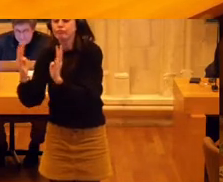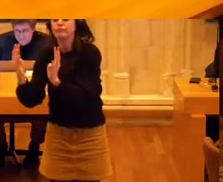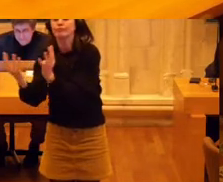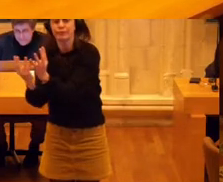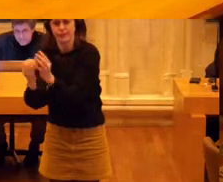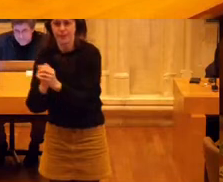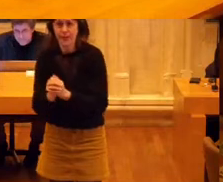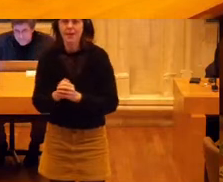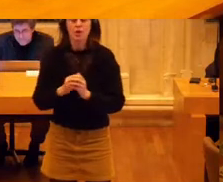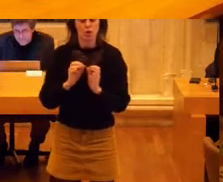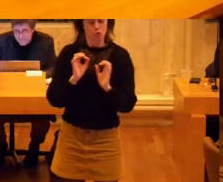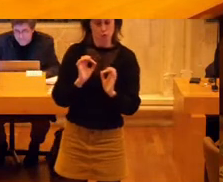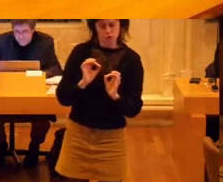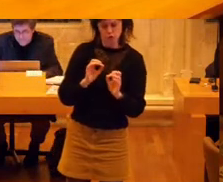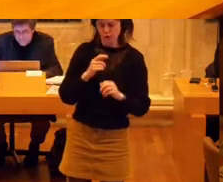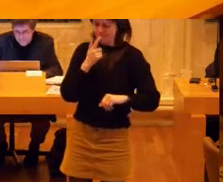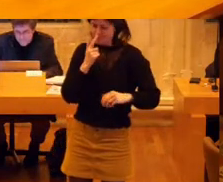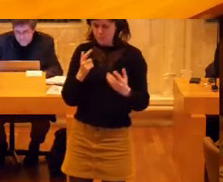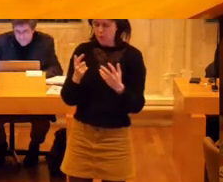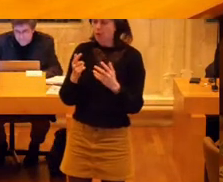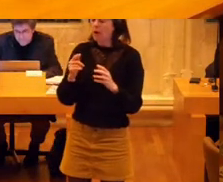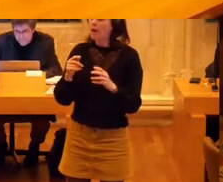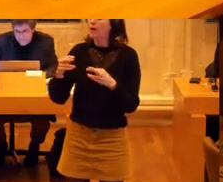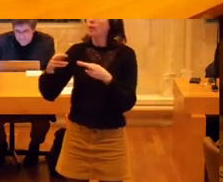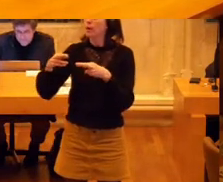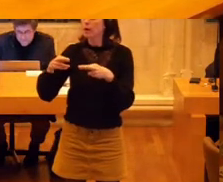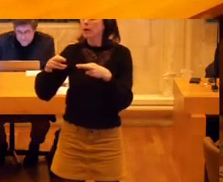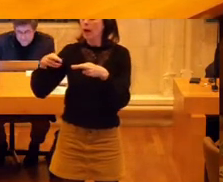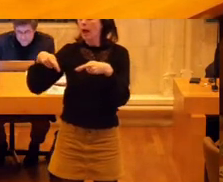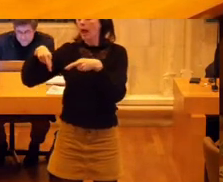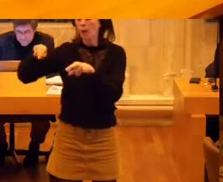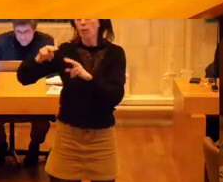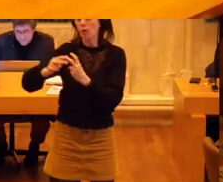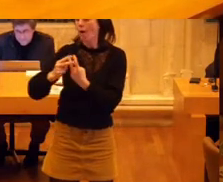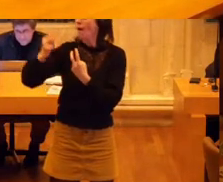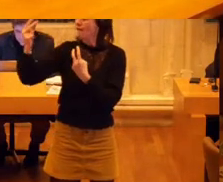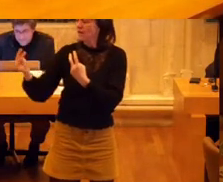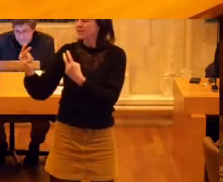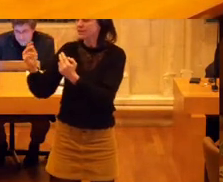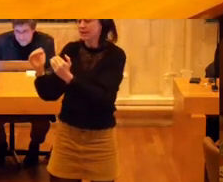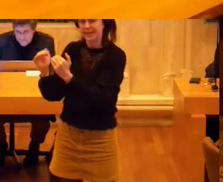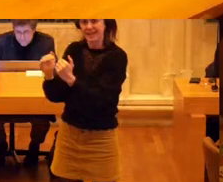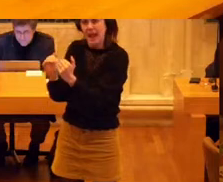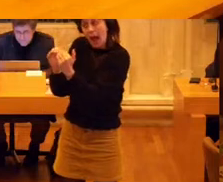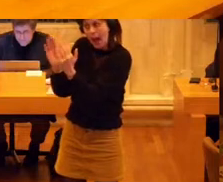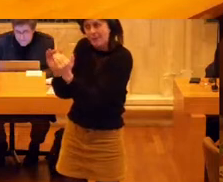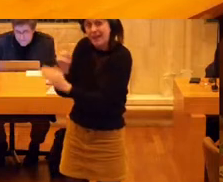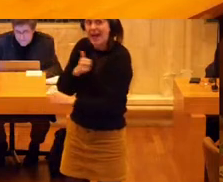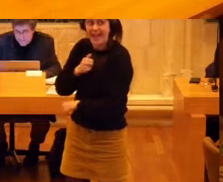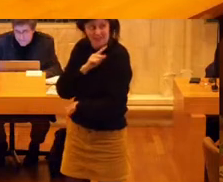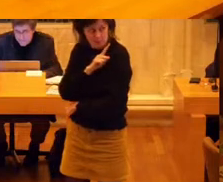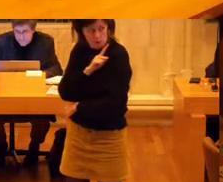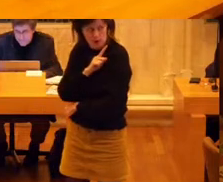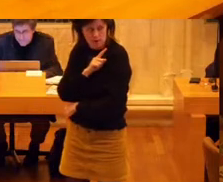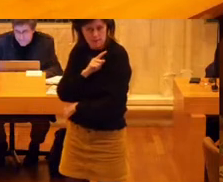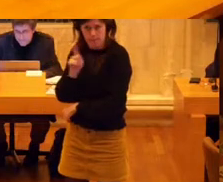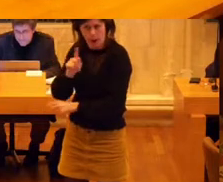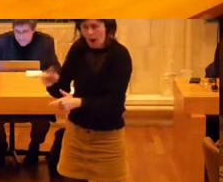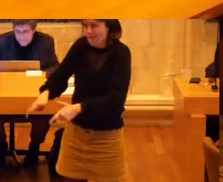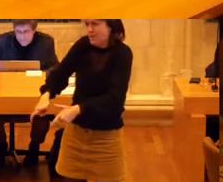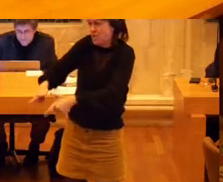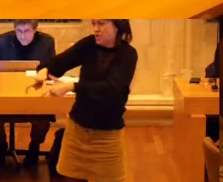habitations parallèlement à la copropriété qui est juste de l'autre côté de la rue de Noret, sachant qu'on est sur de l'habitat individuel, hein. On n'est pas sur de l'habitat collectif qui